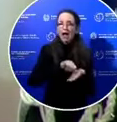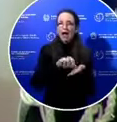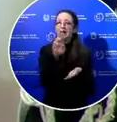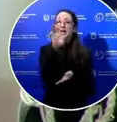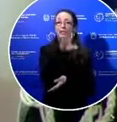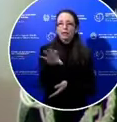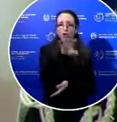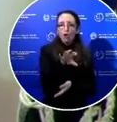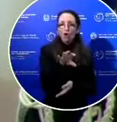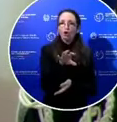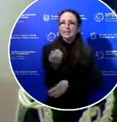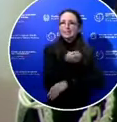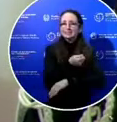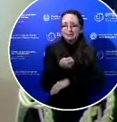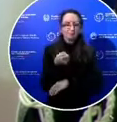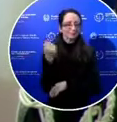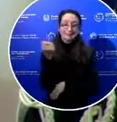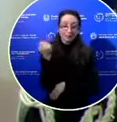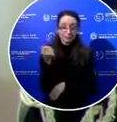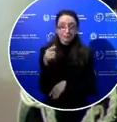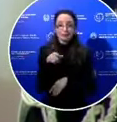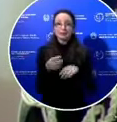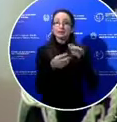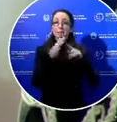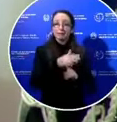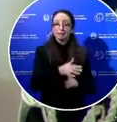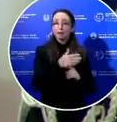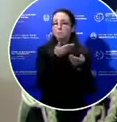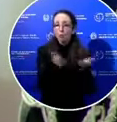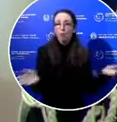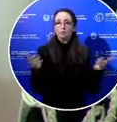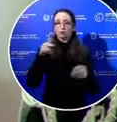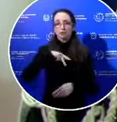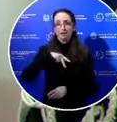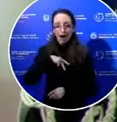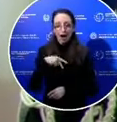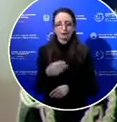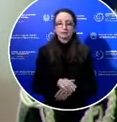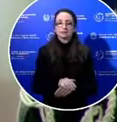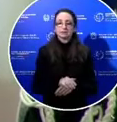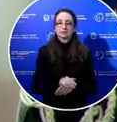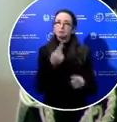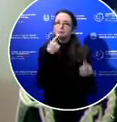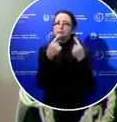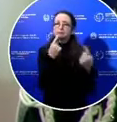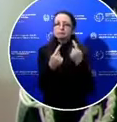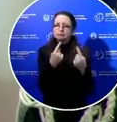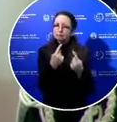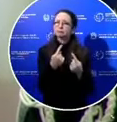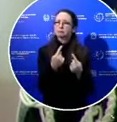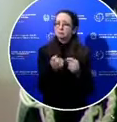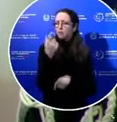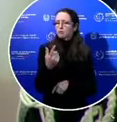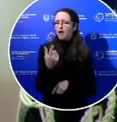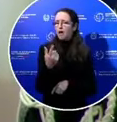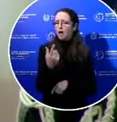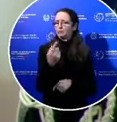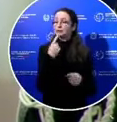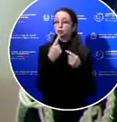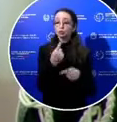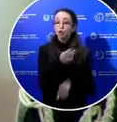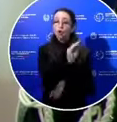pubblici che privati. Sono stati dei momenti intensi ed importanti. Abbiamo discusso anche con i